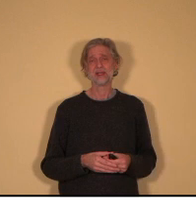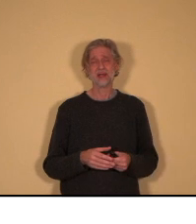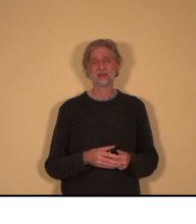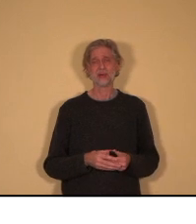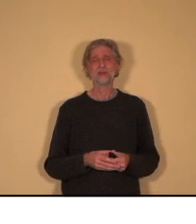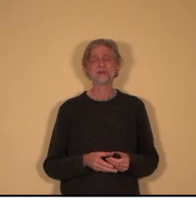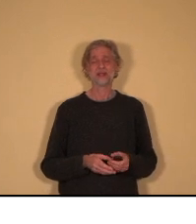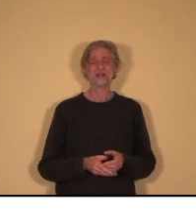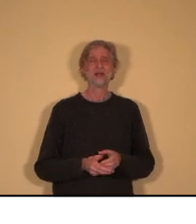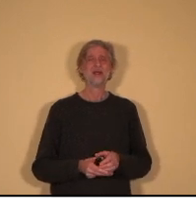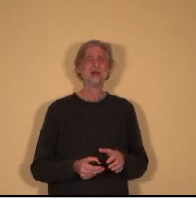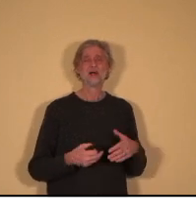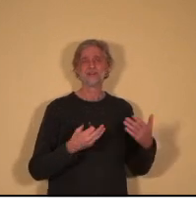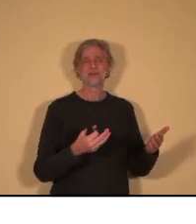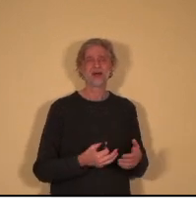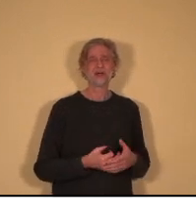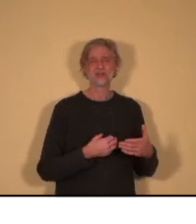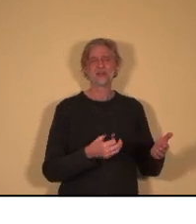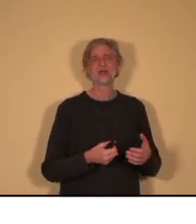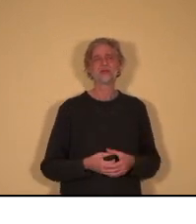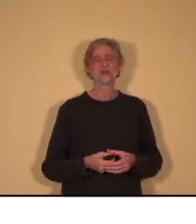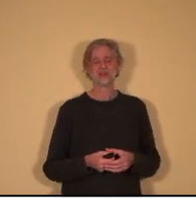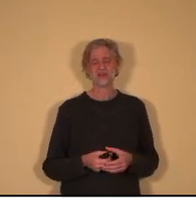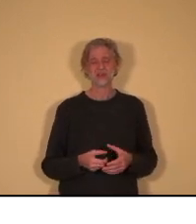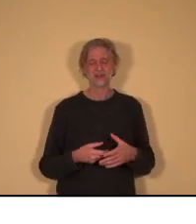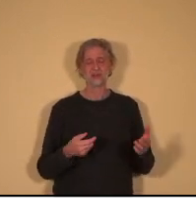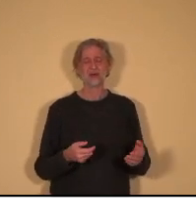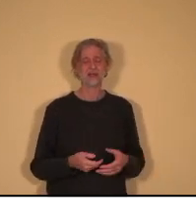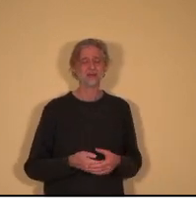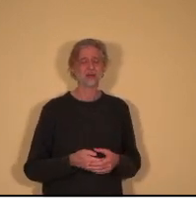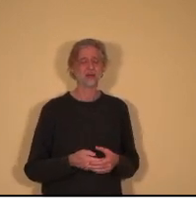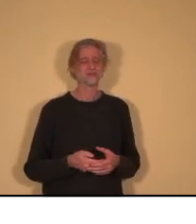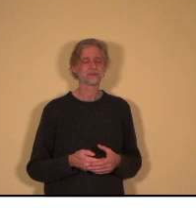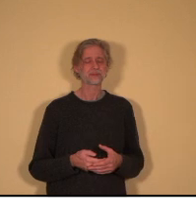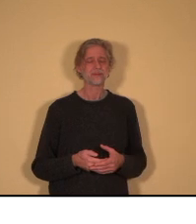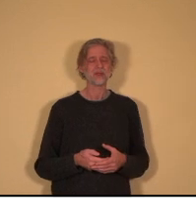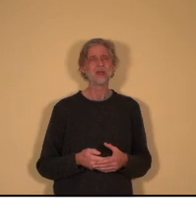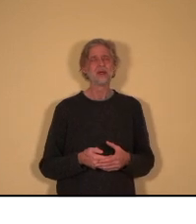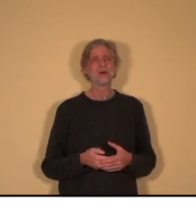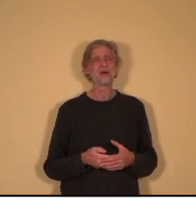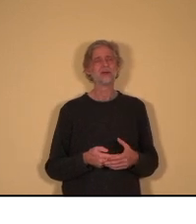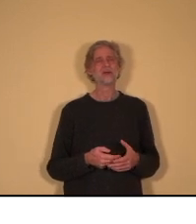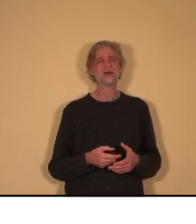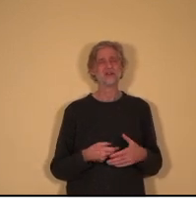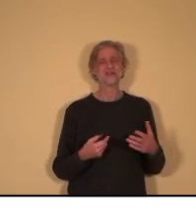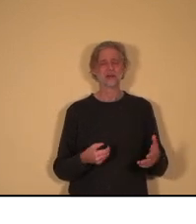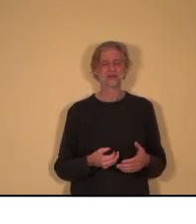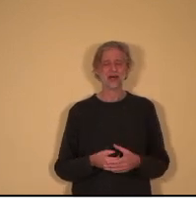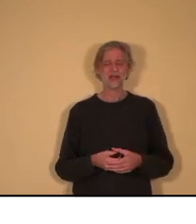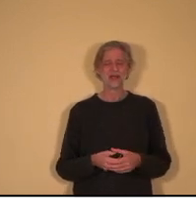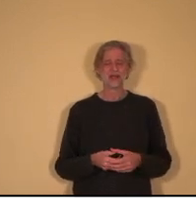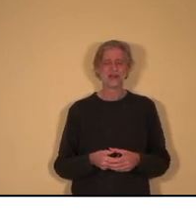zur Energieerzeugung verwendet. Wir haben bei diesen Verbrennungsprozessen CO2-Entwicklung. Und dieses